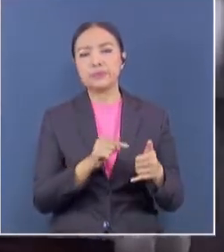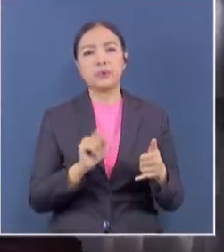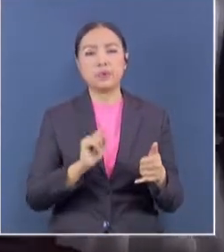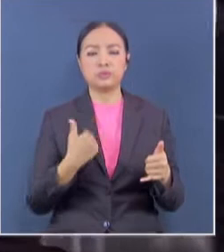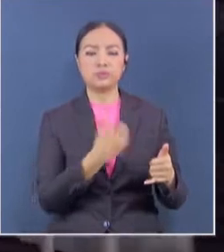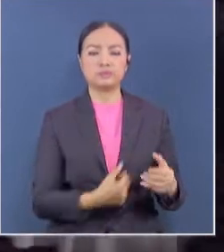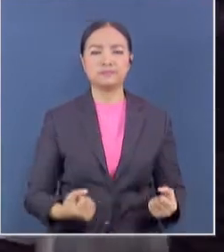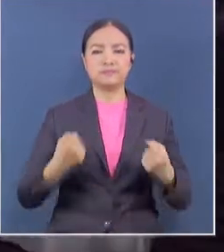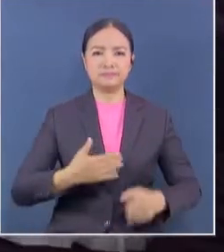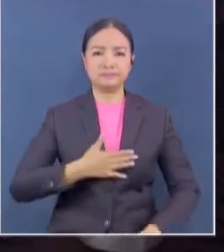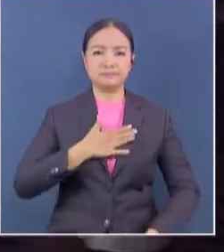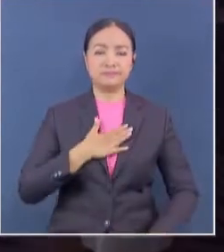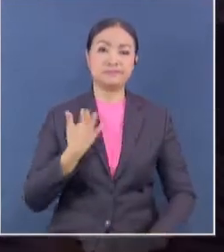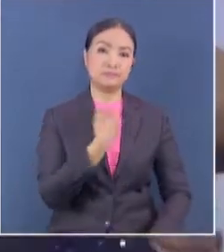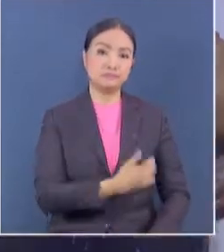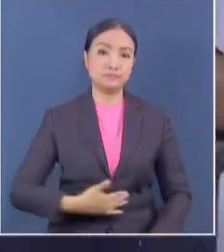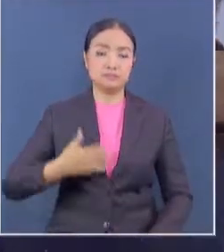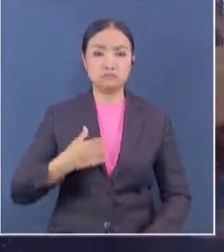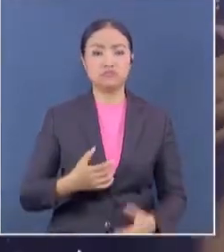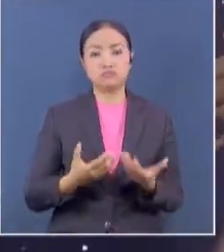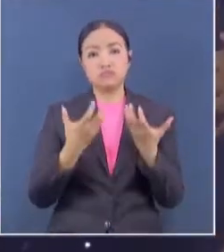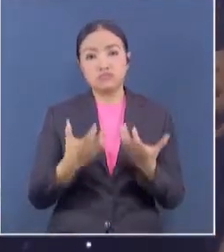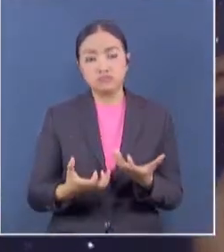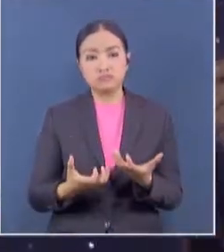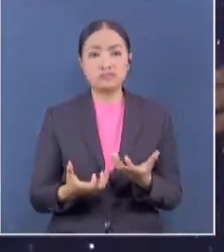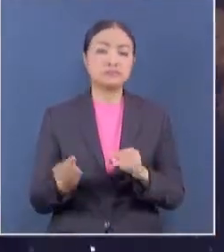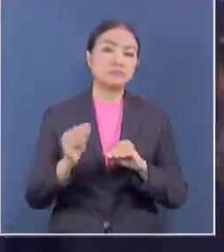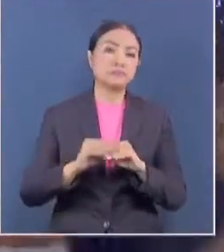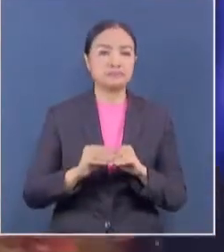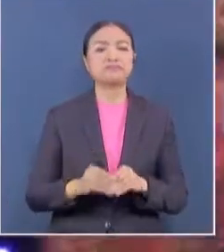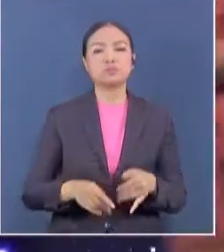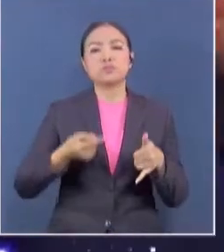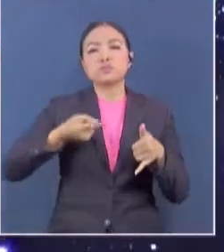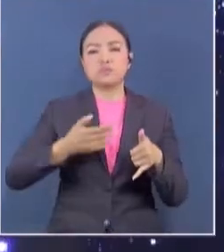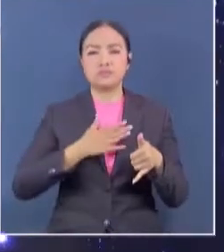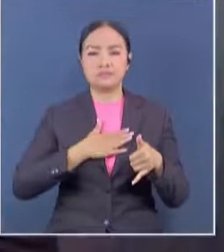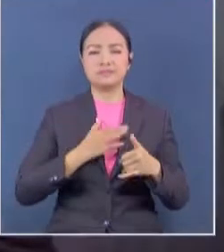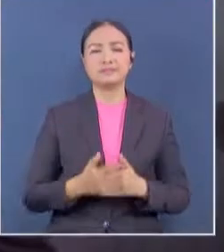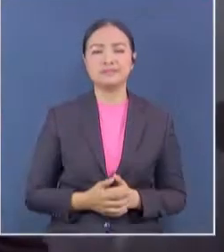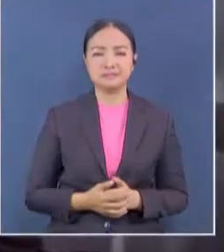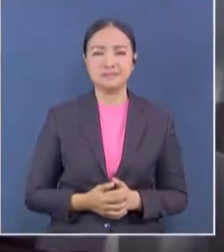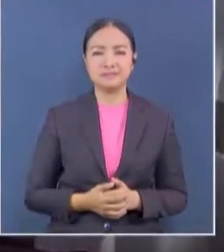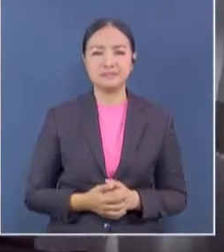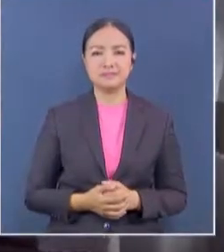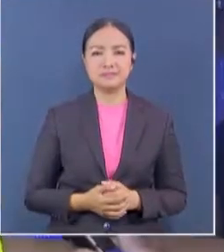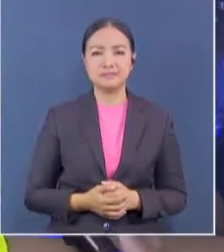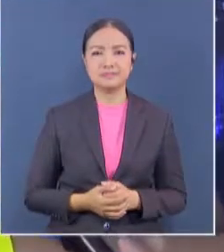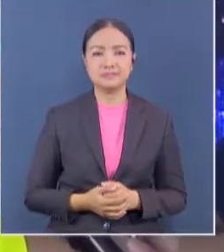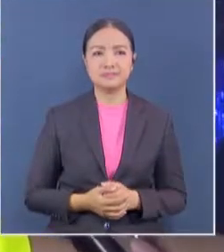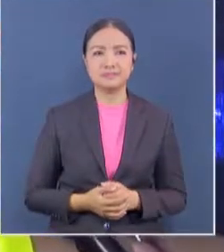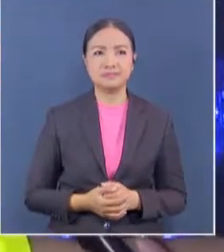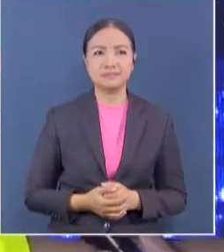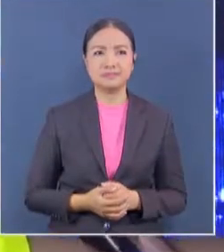ภูมิใจในร่างกายและไม่ว่าน้ำหนักจะขึ้นหรือลงก็คือแอนชิลีไปฟังเสียงของเธอกันหน่อยค่ะ